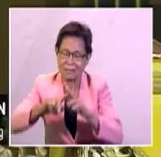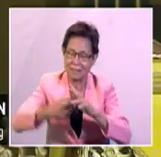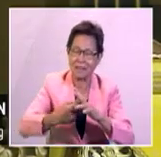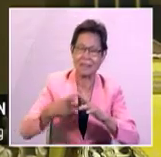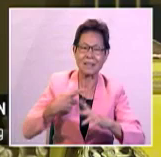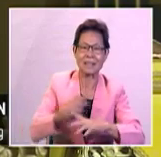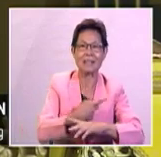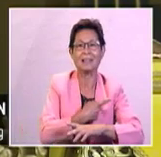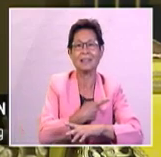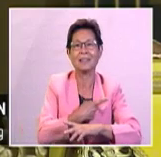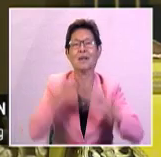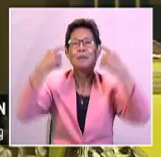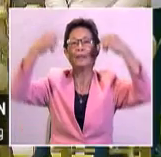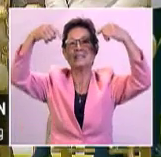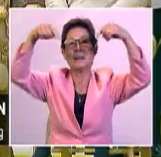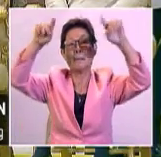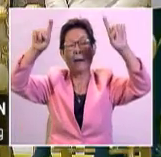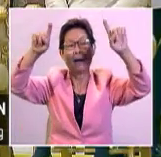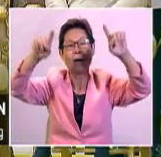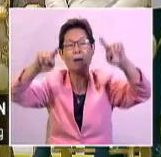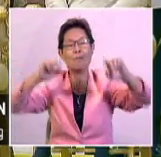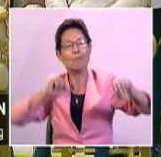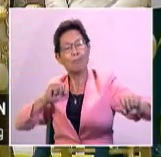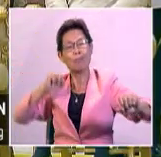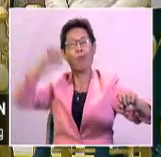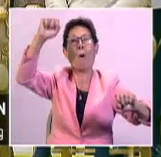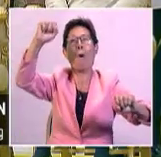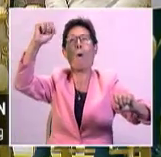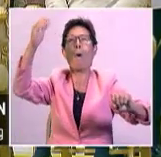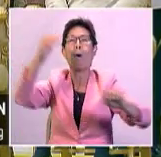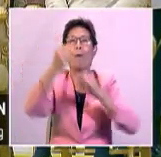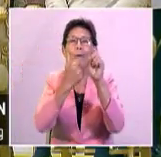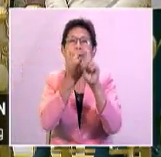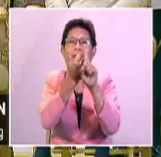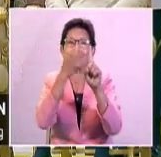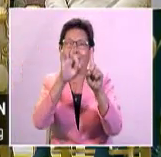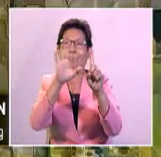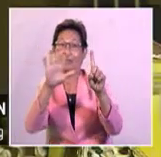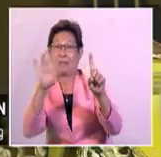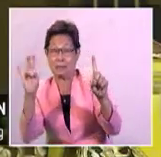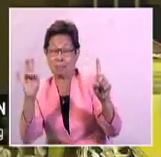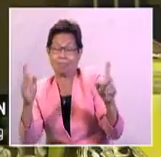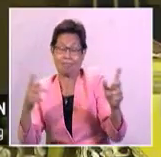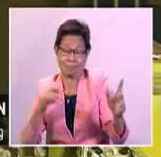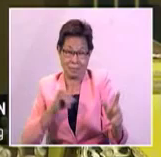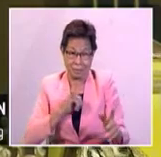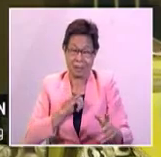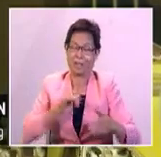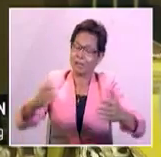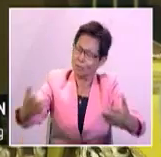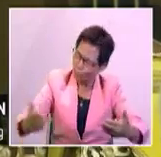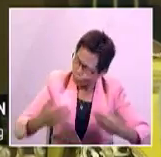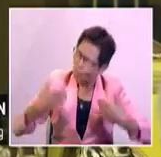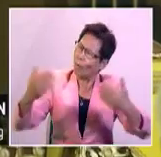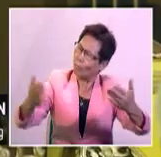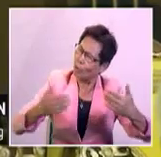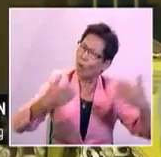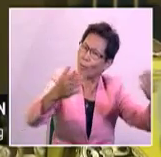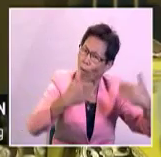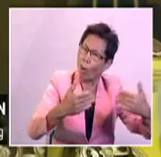kita mula mencapai kemerdekaan. Beta mengalu-alui usaha yang